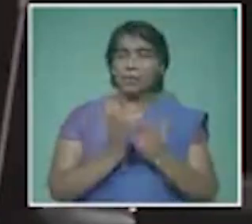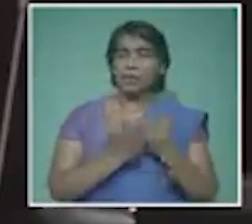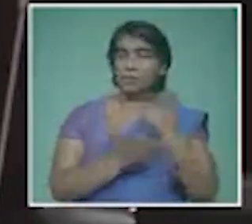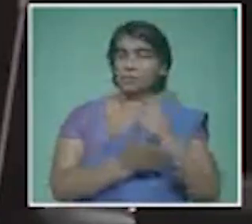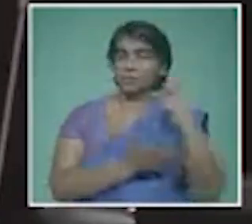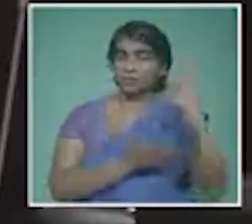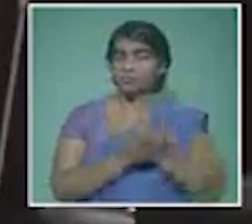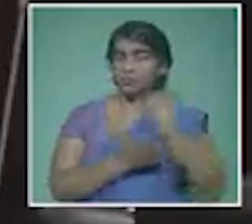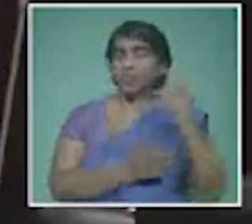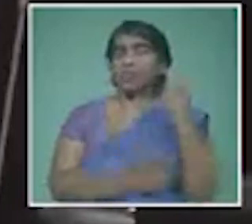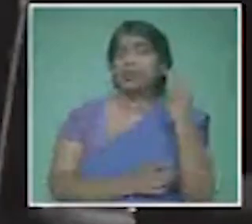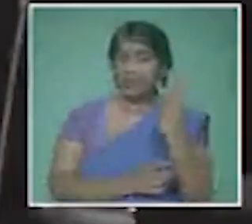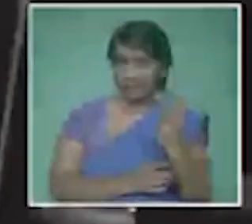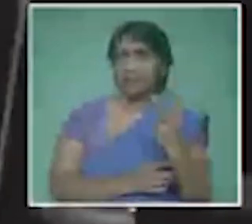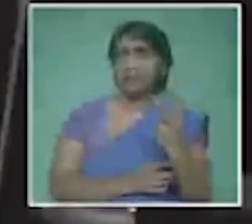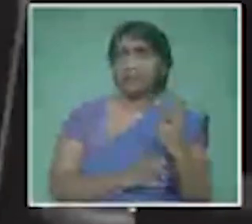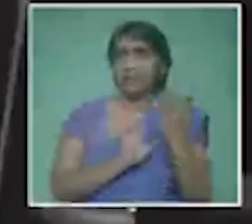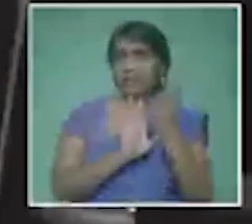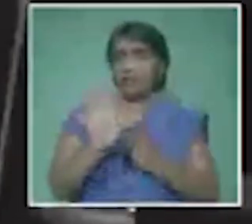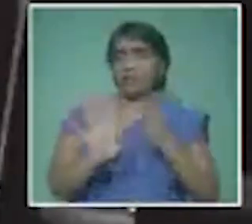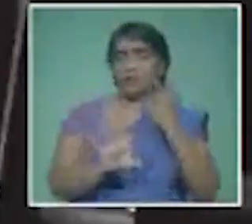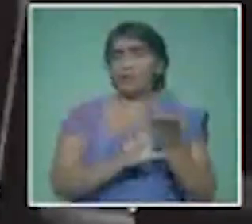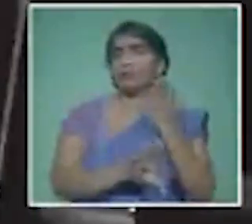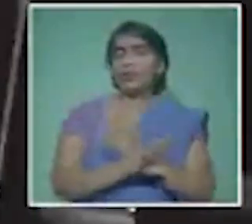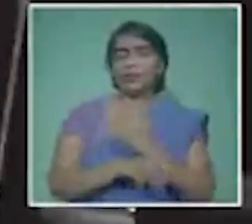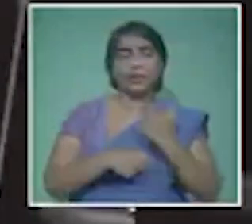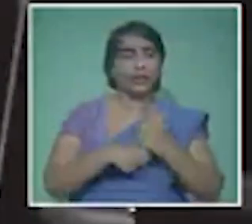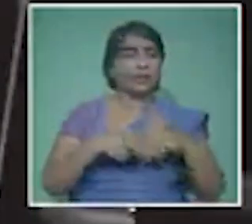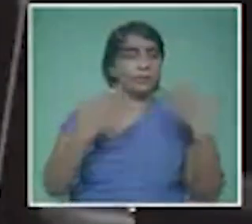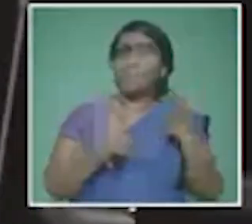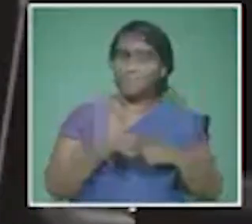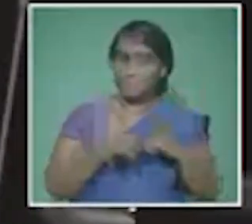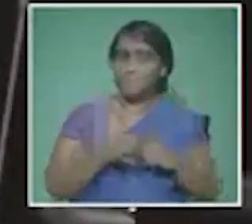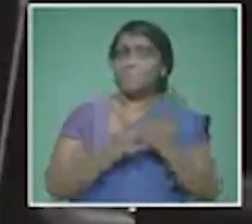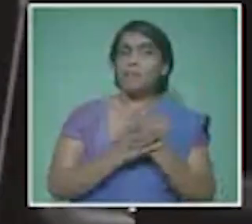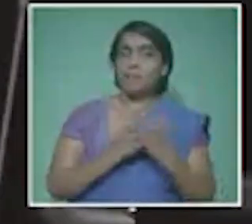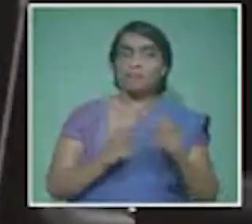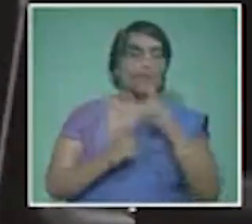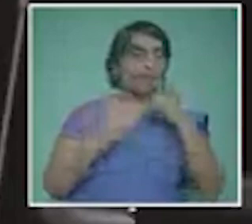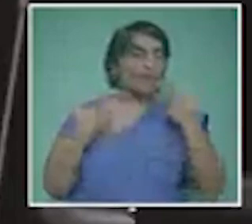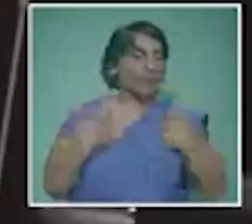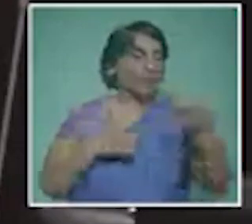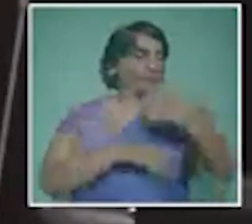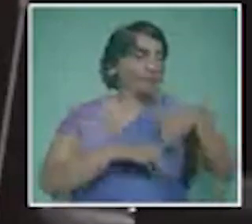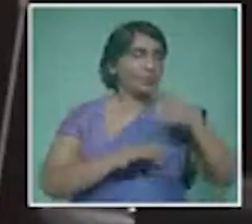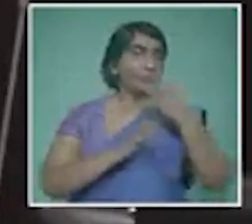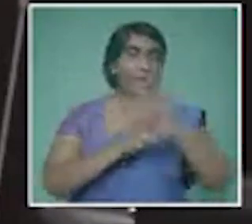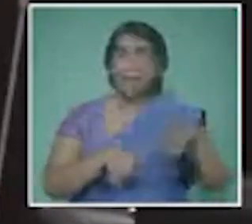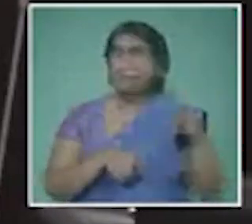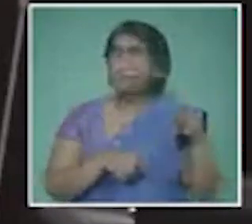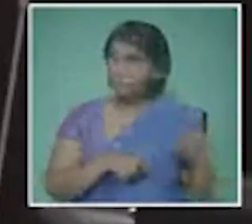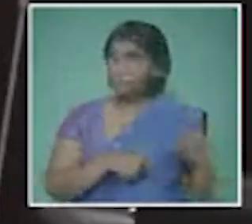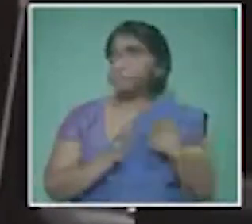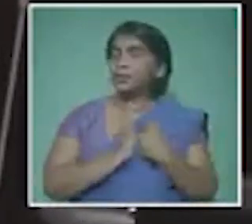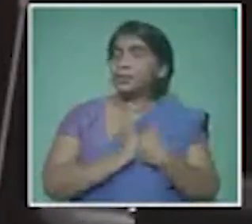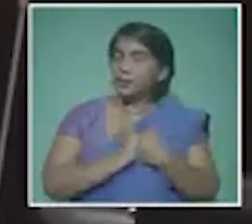கிளியலத்தியனவா மே தீரனைய மீட்டு அவருது தெக்கக்கட்ட காலியும் கெசட் கரப்பு தீரனைய நாட்டில் உள்ள பிற பல பாடசாலைக்குள் ஐஸ் என்ற போதைப்